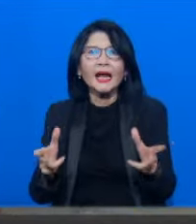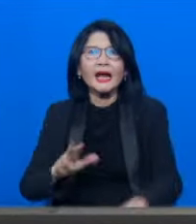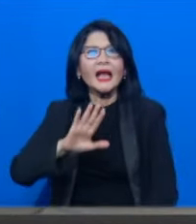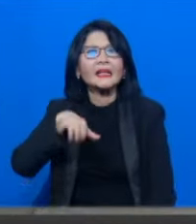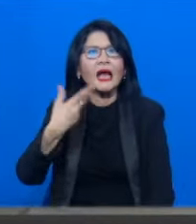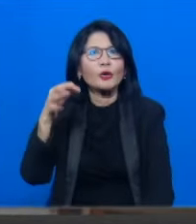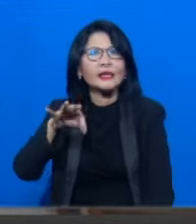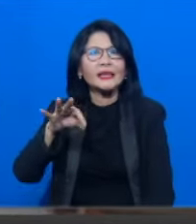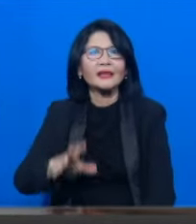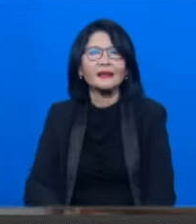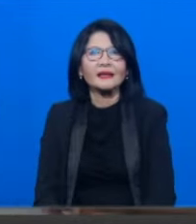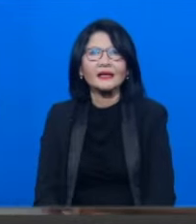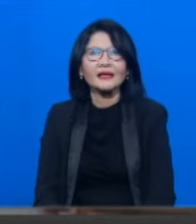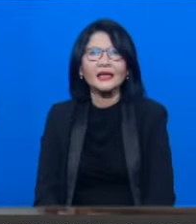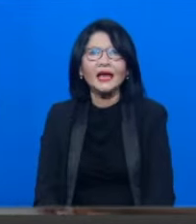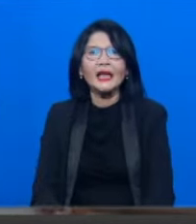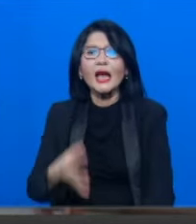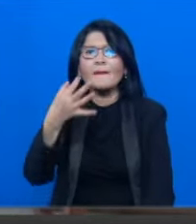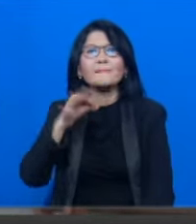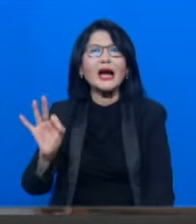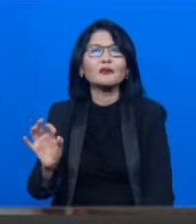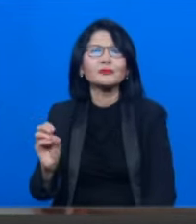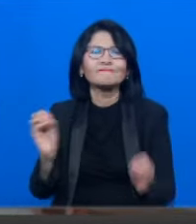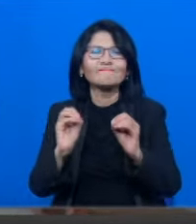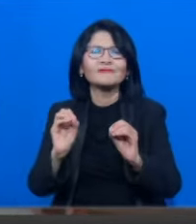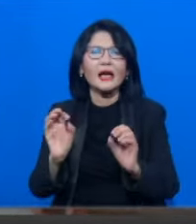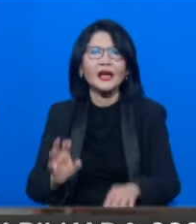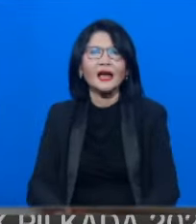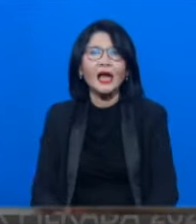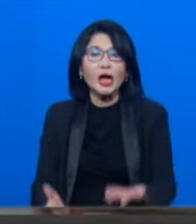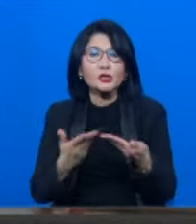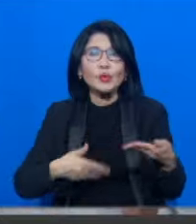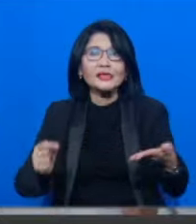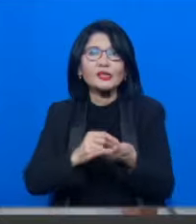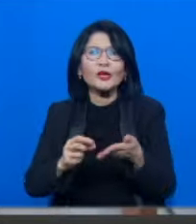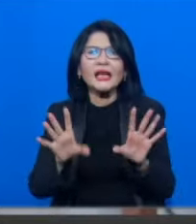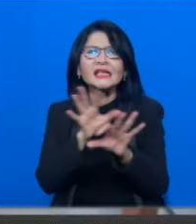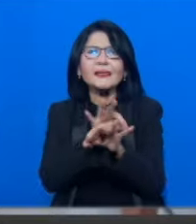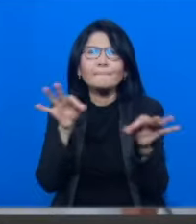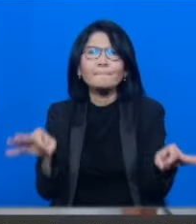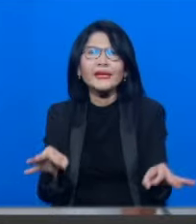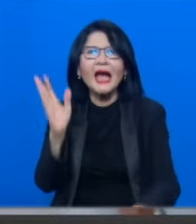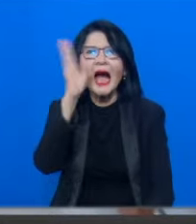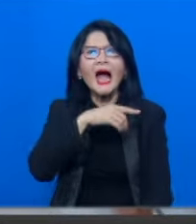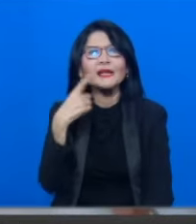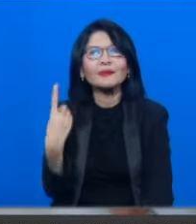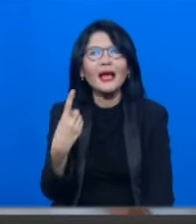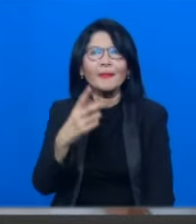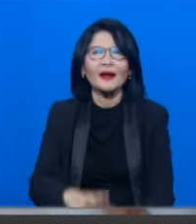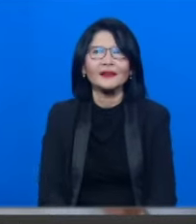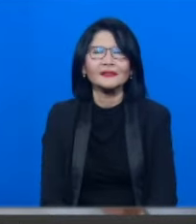ajaran baru ini tidak mendapat satupun siswa baru. Suasana sekolah ini terlihat sepi pada hari pertama sekolah, Senin